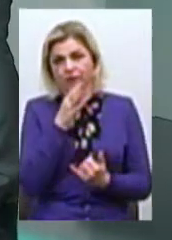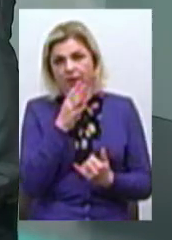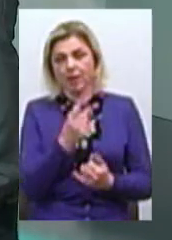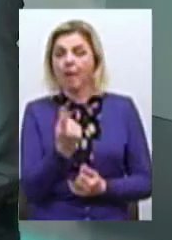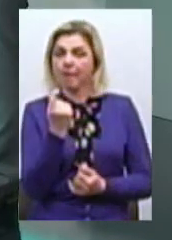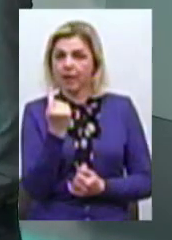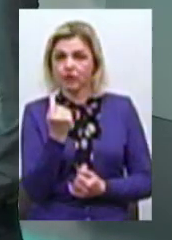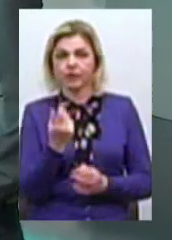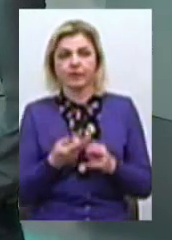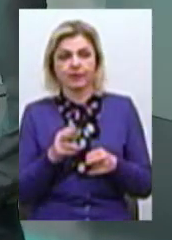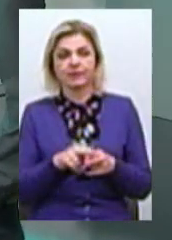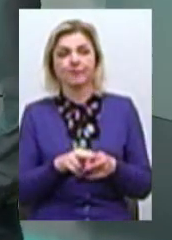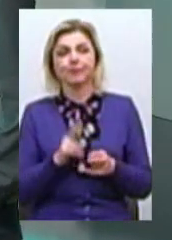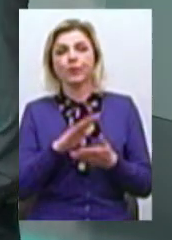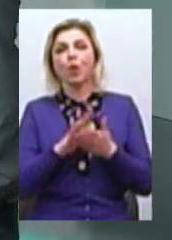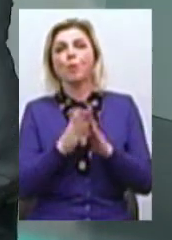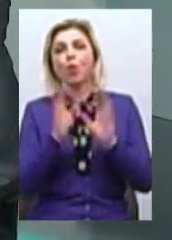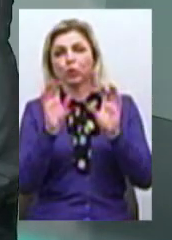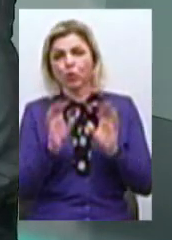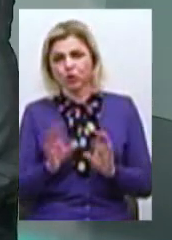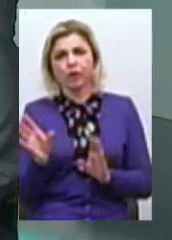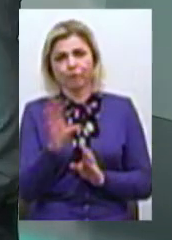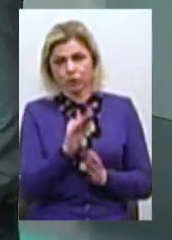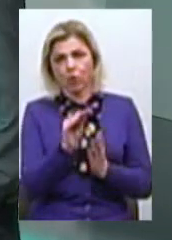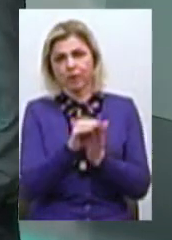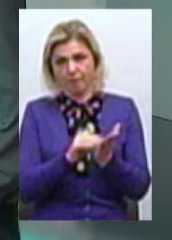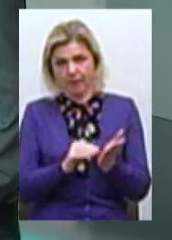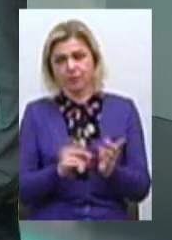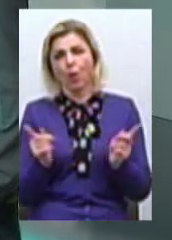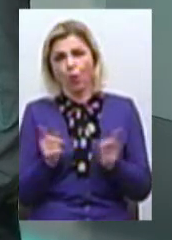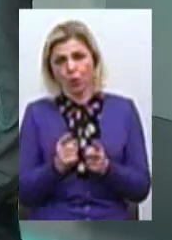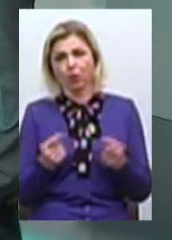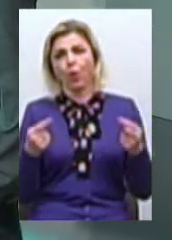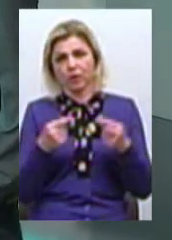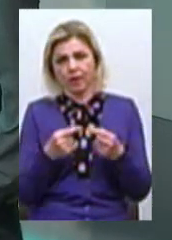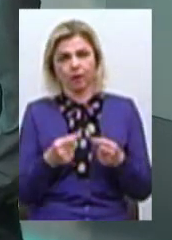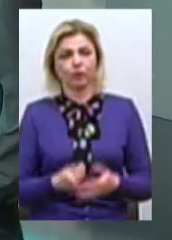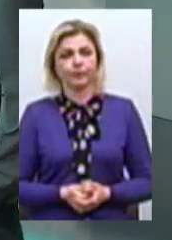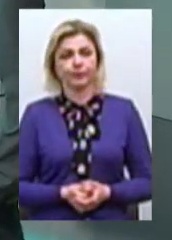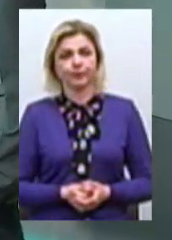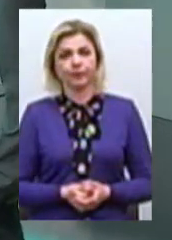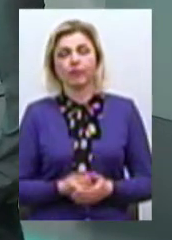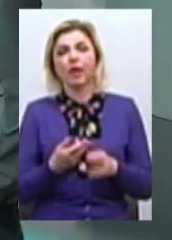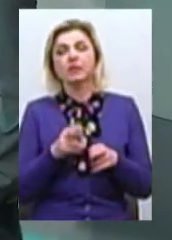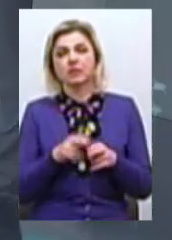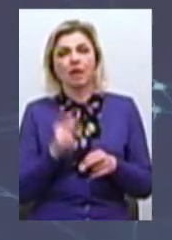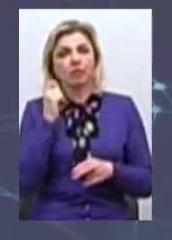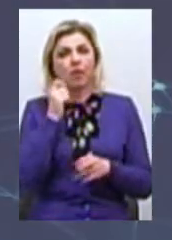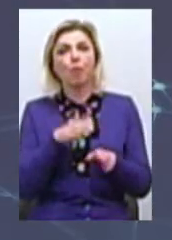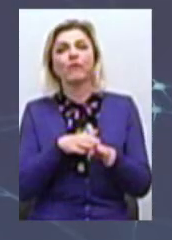це в положенні там все прописано. Якщо коротко, то... Коротко і конкретно. Так, коротко, це повнолітня